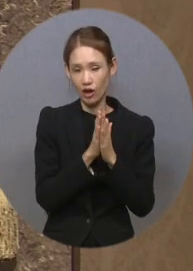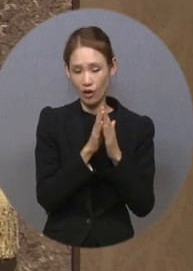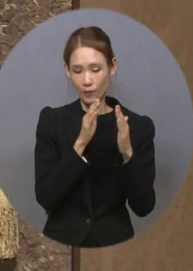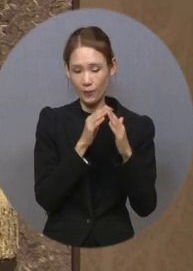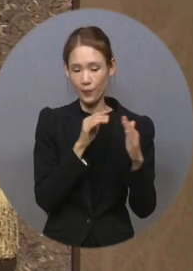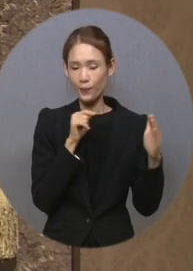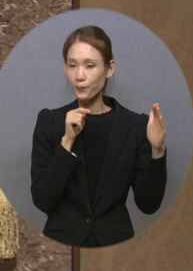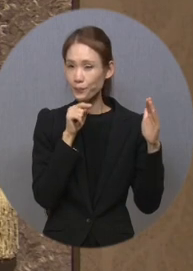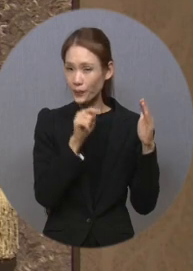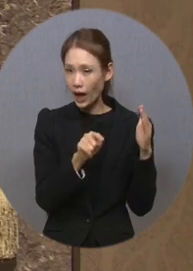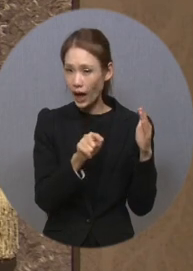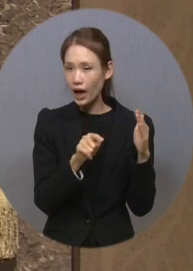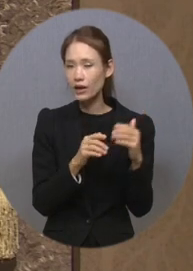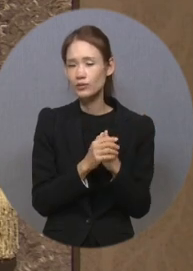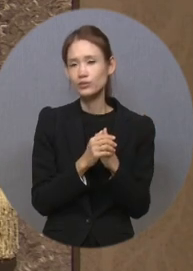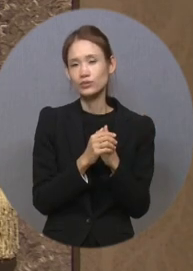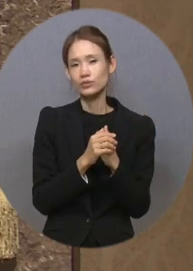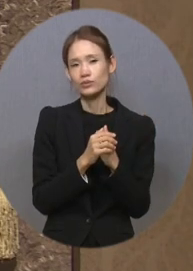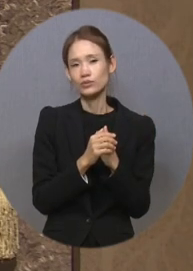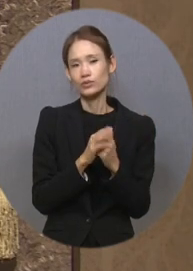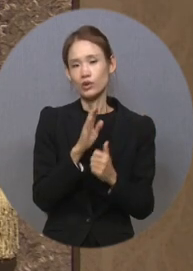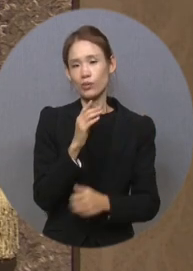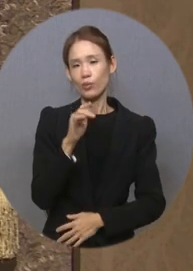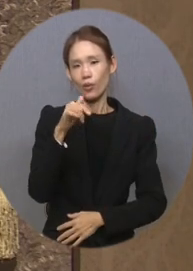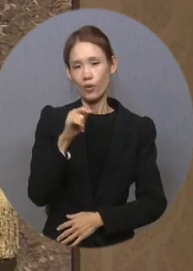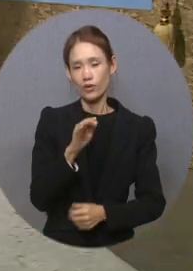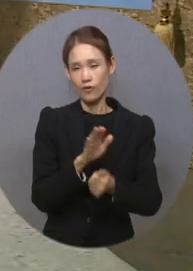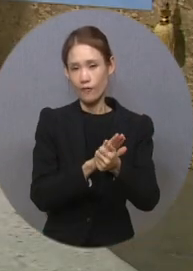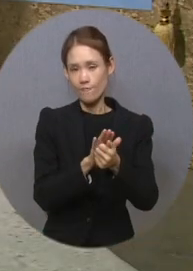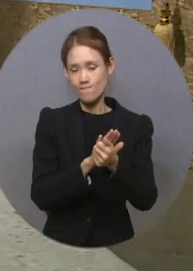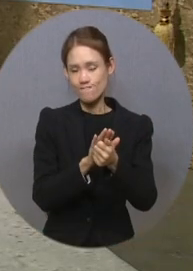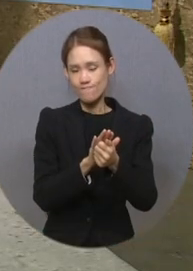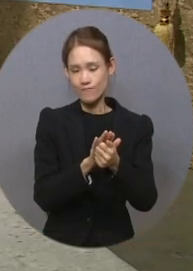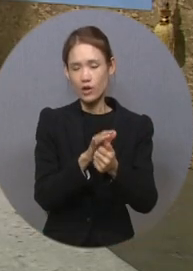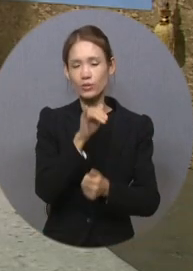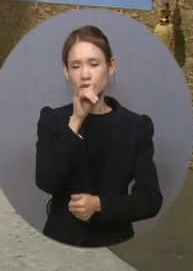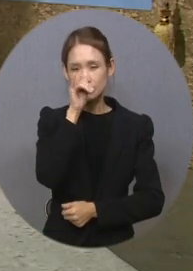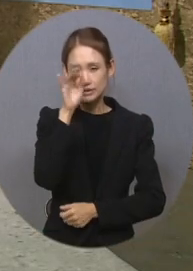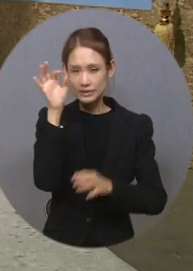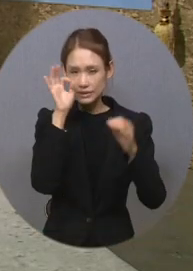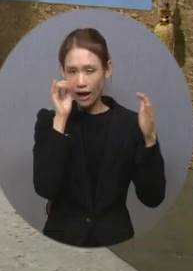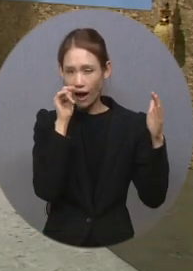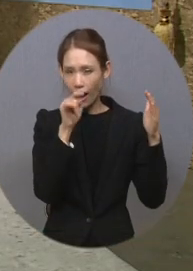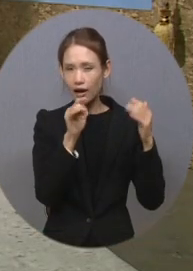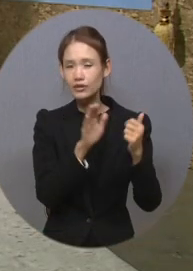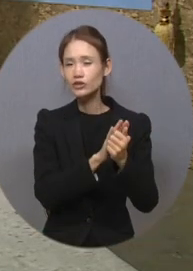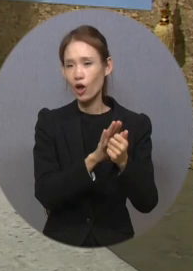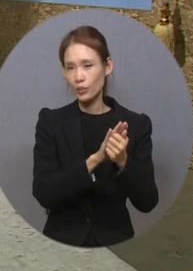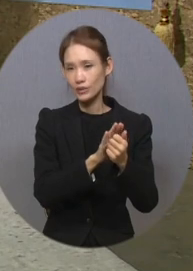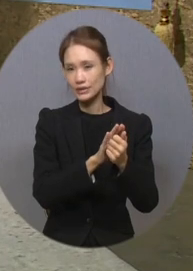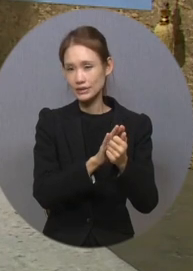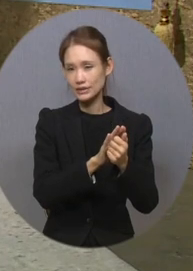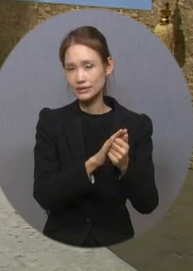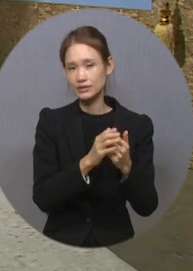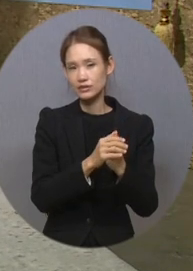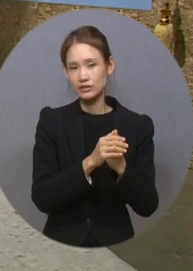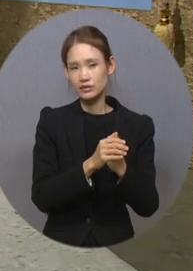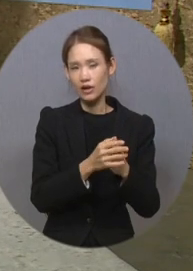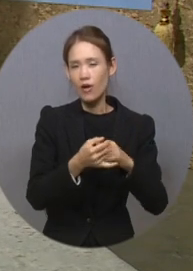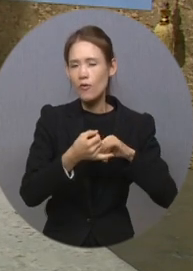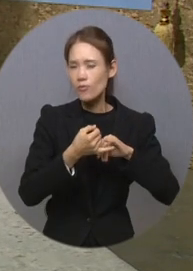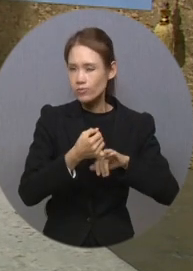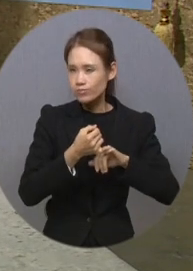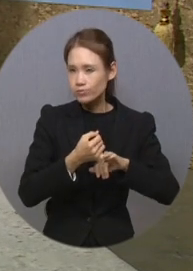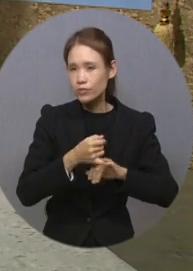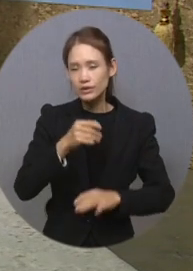하는 그런 이제 보건 서비스가 있거든요. 직접 찾아가는 서비스까지. 서비스. 그것도 우리 어르신들은 반드시 치매